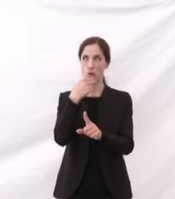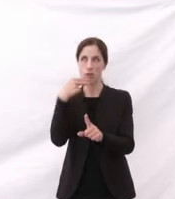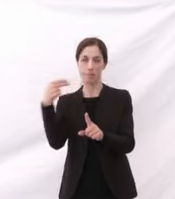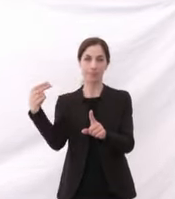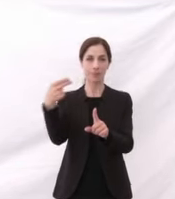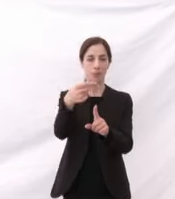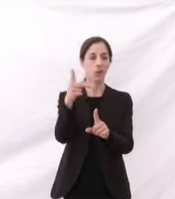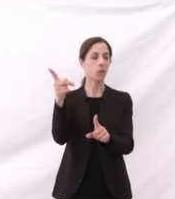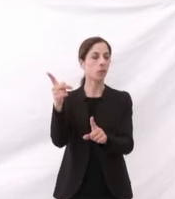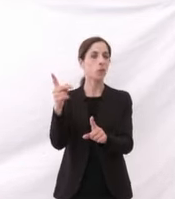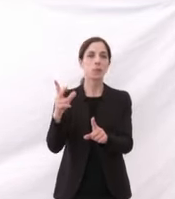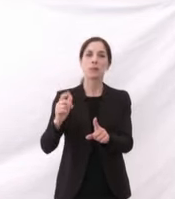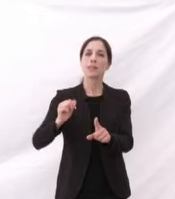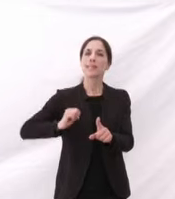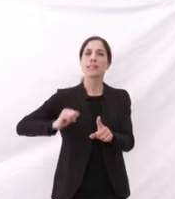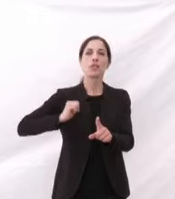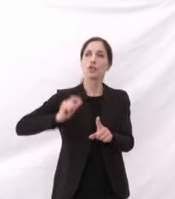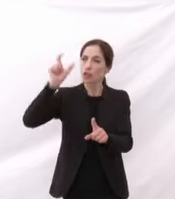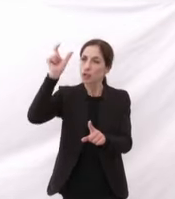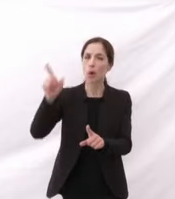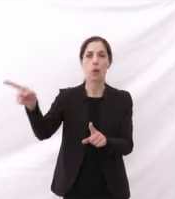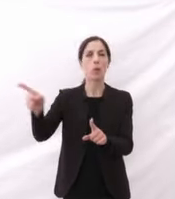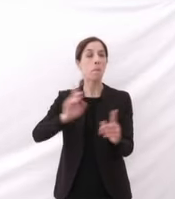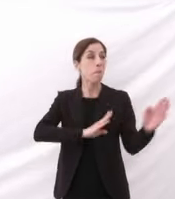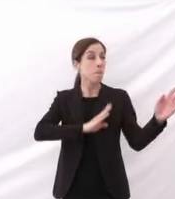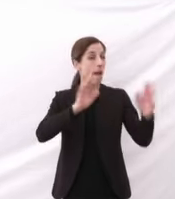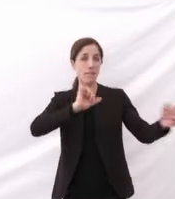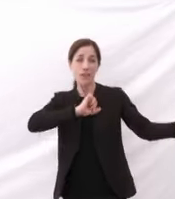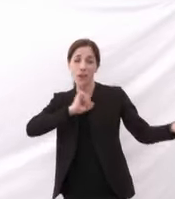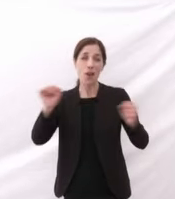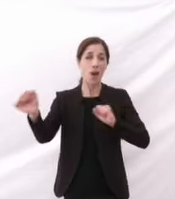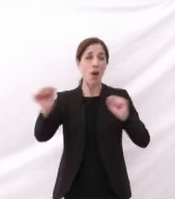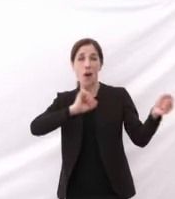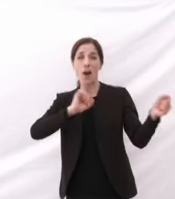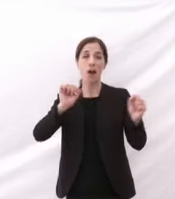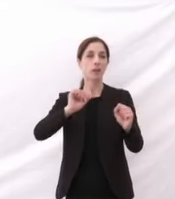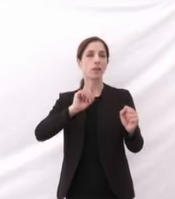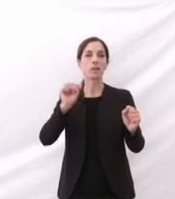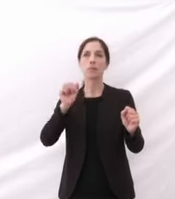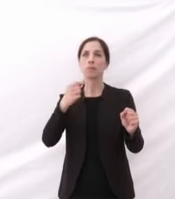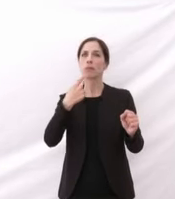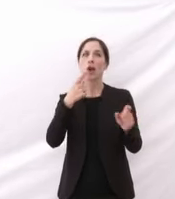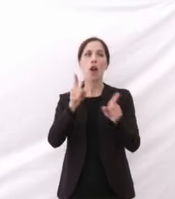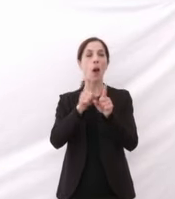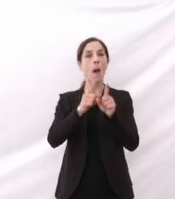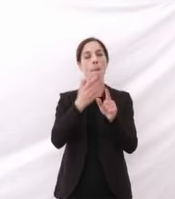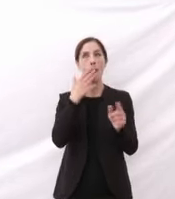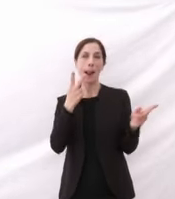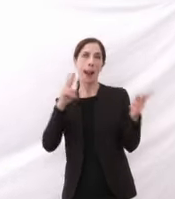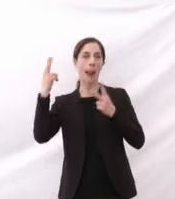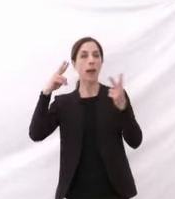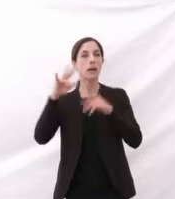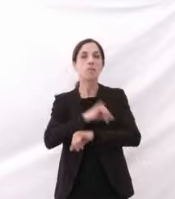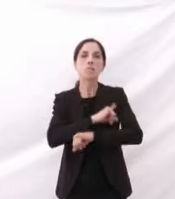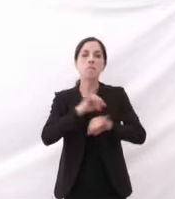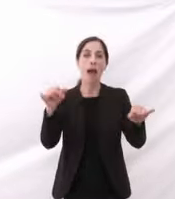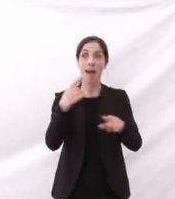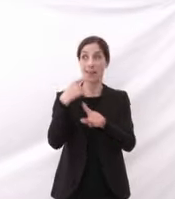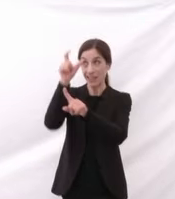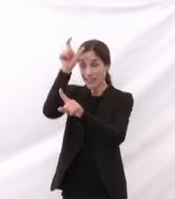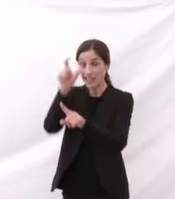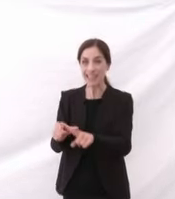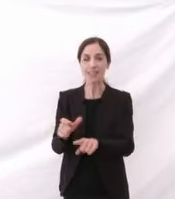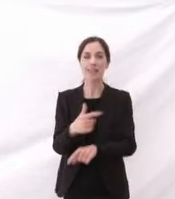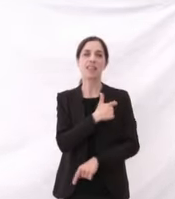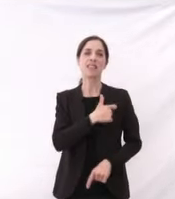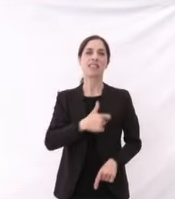galantuomo che ha lottato sempre contro le mafie, che non ha mai mandato dire, è il sindaco di Bari.